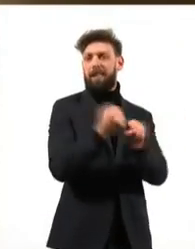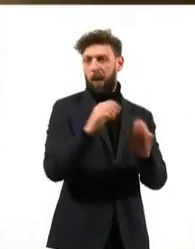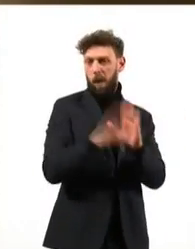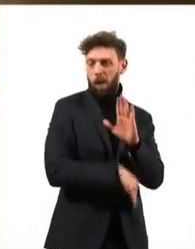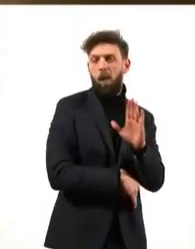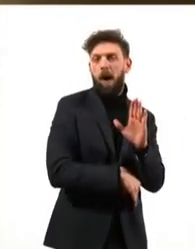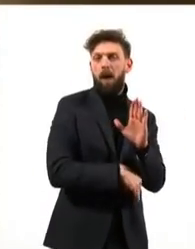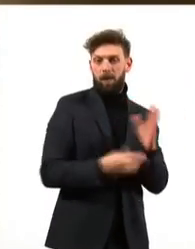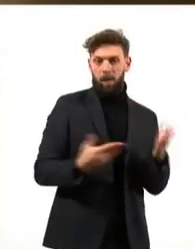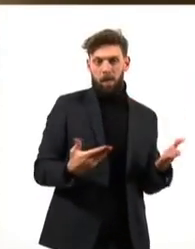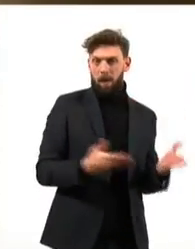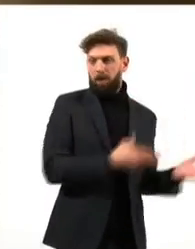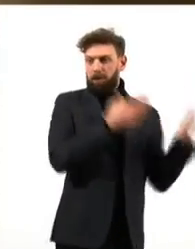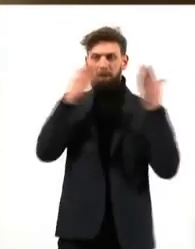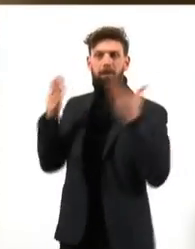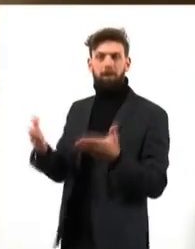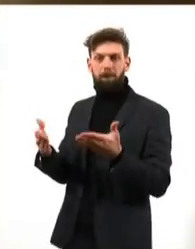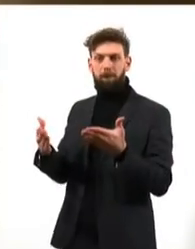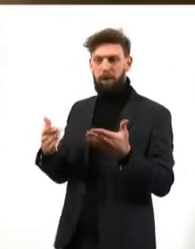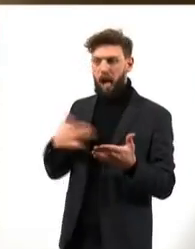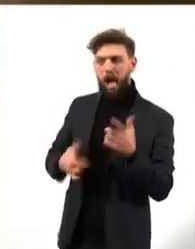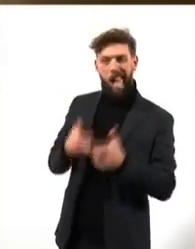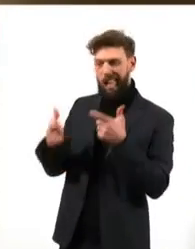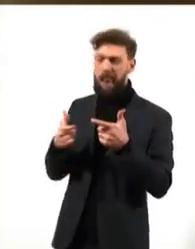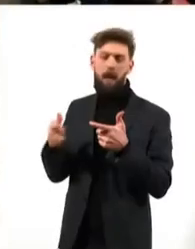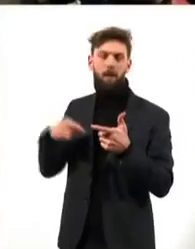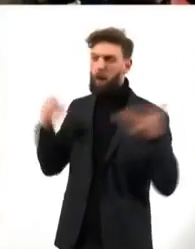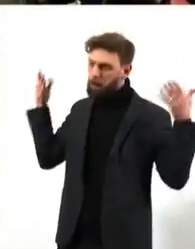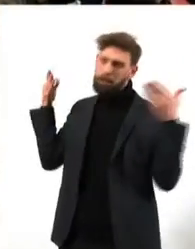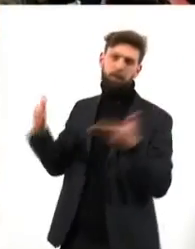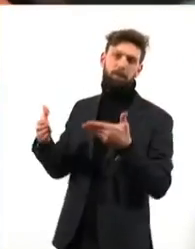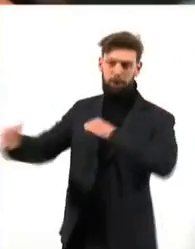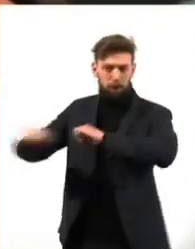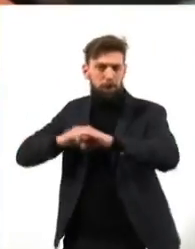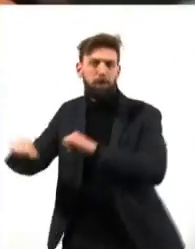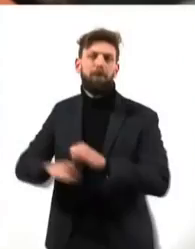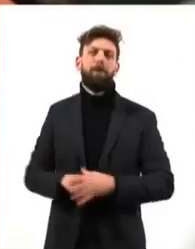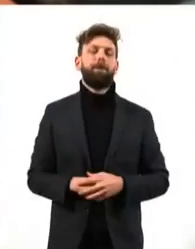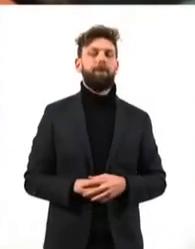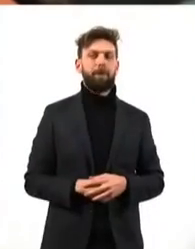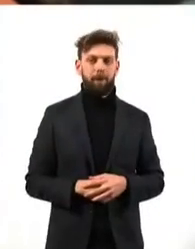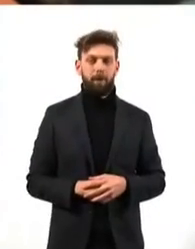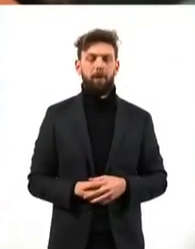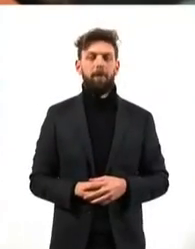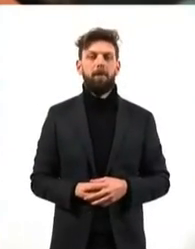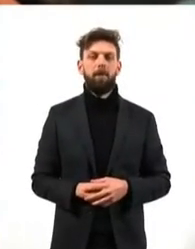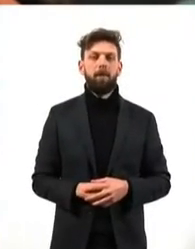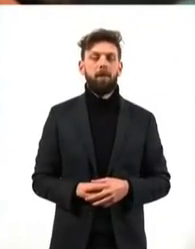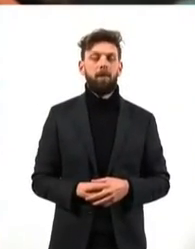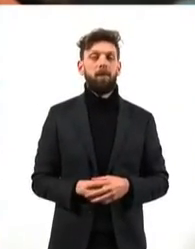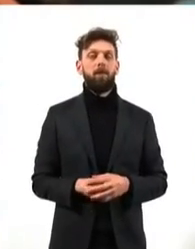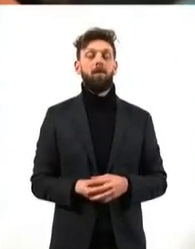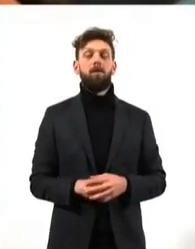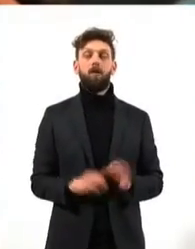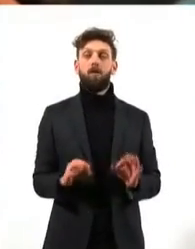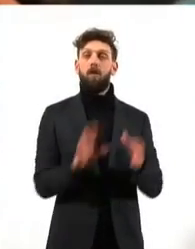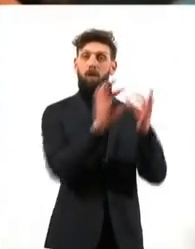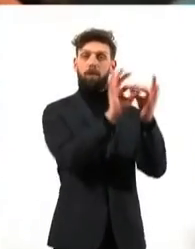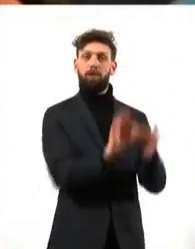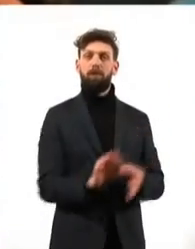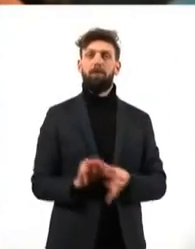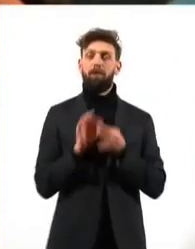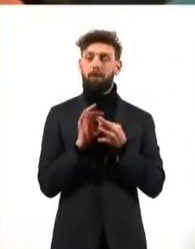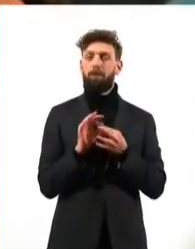penche sur ce problème de précarité menstruelle. Peut-être pour rebondir sur ce point-là, et tout à fait partant